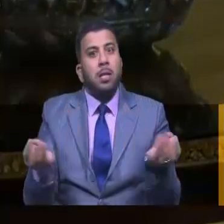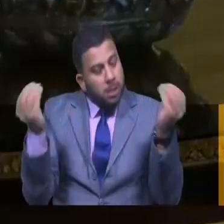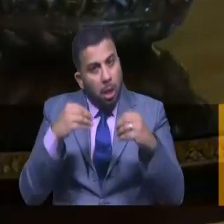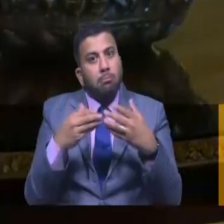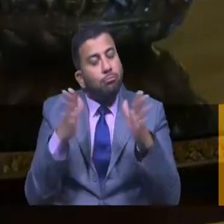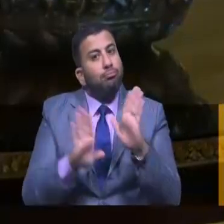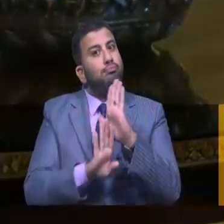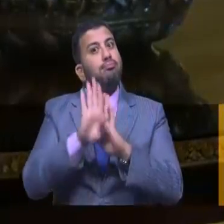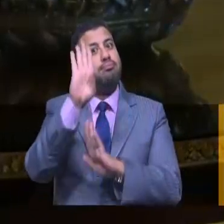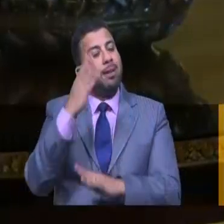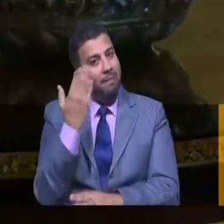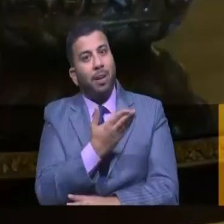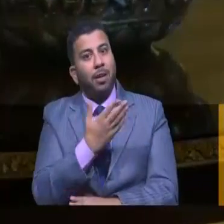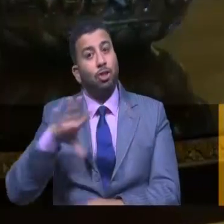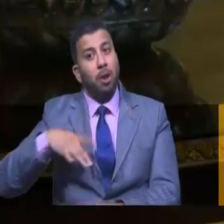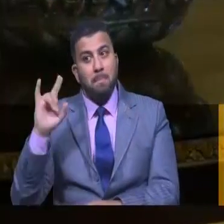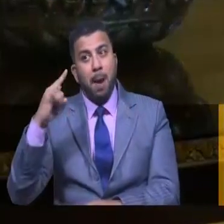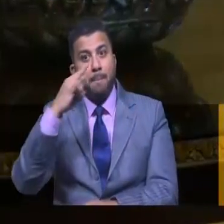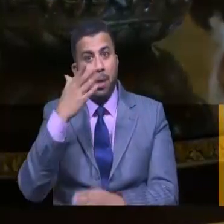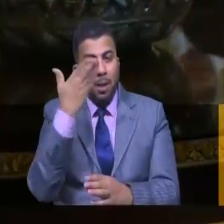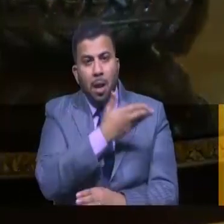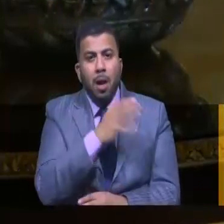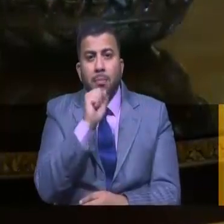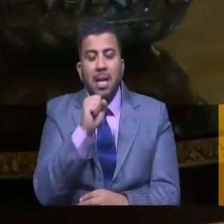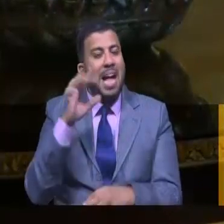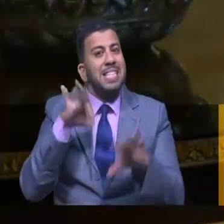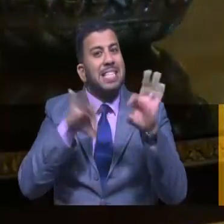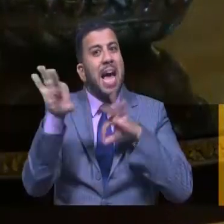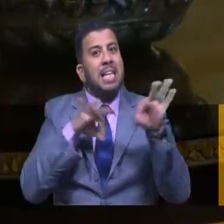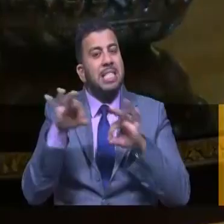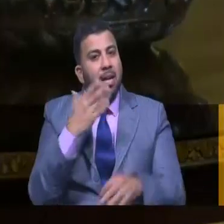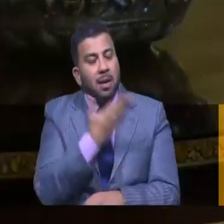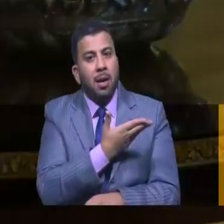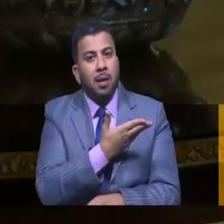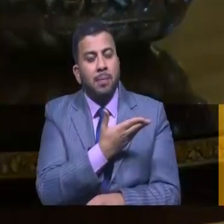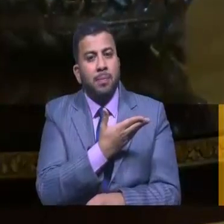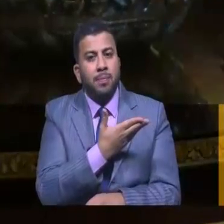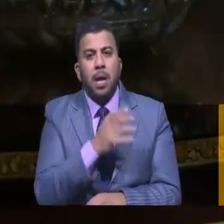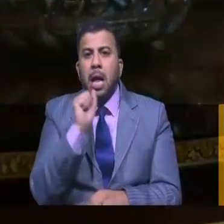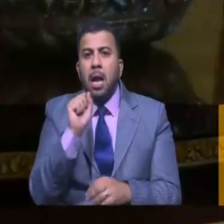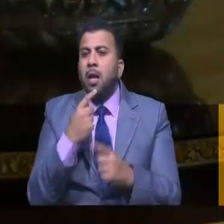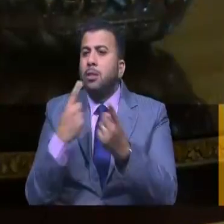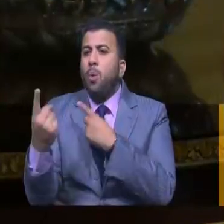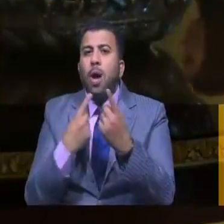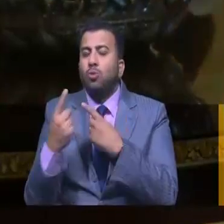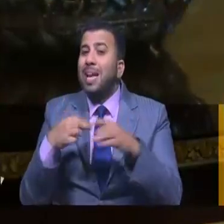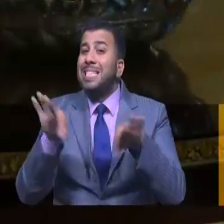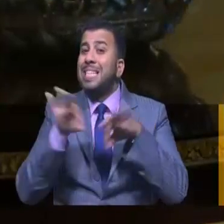والذي نراه هو تكثيف في التعاون السياسي وفي التواصل